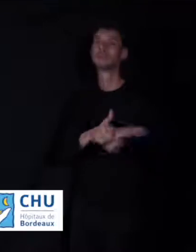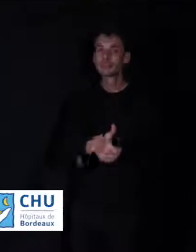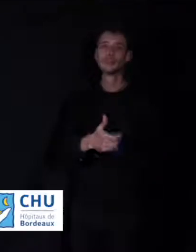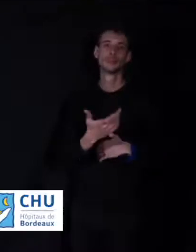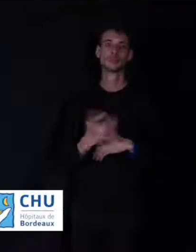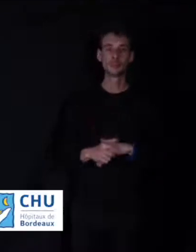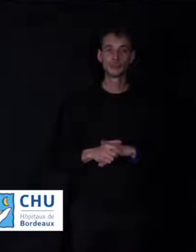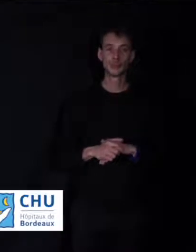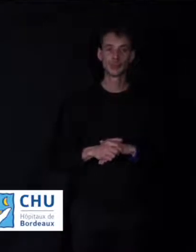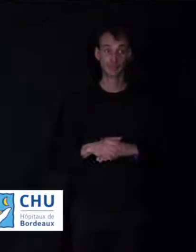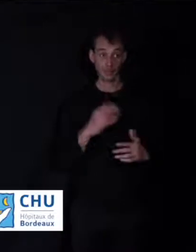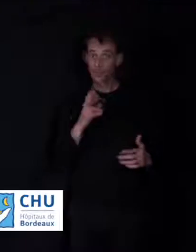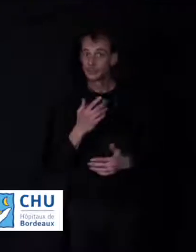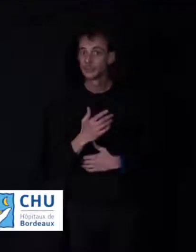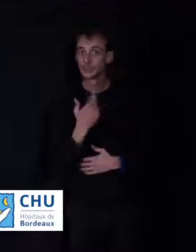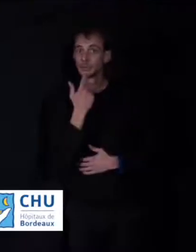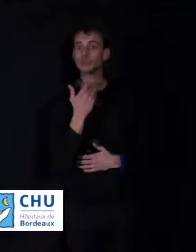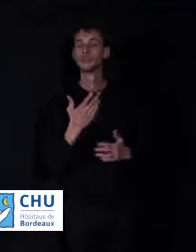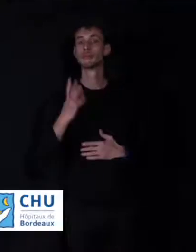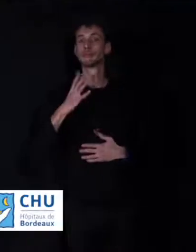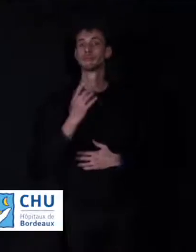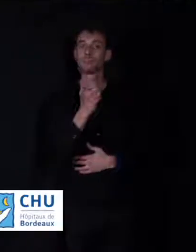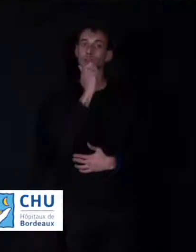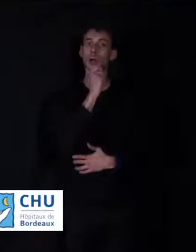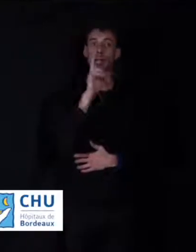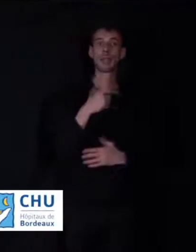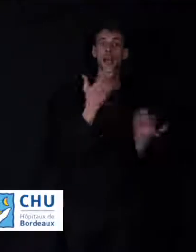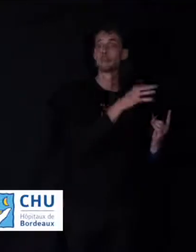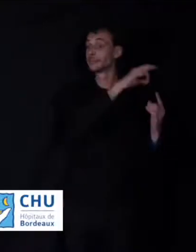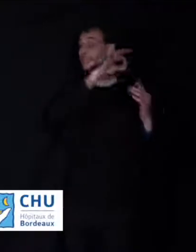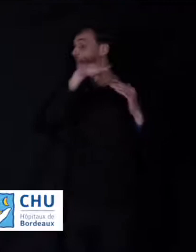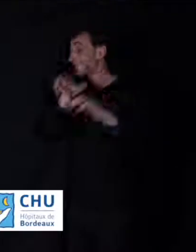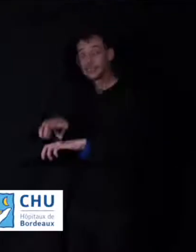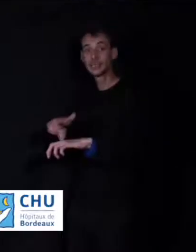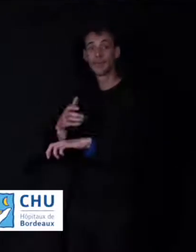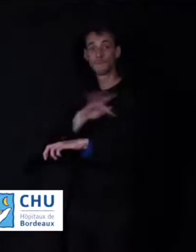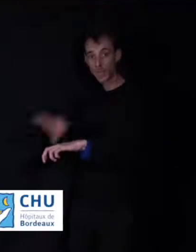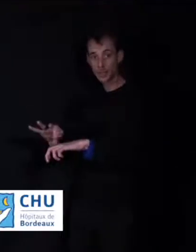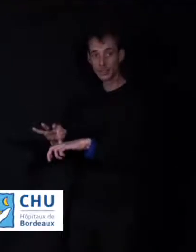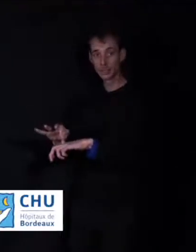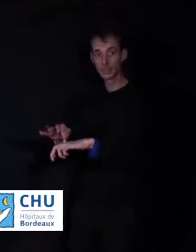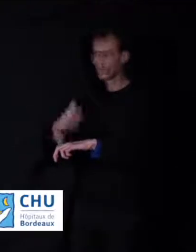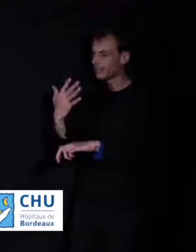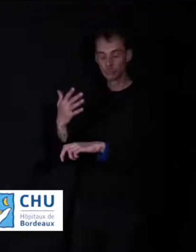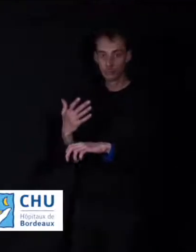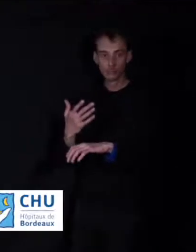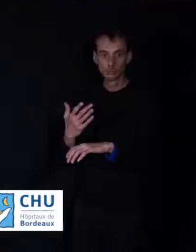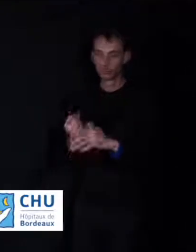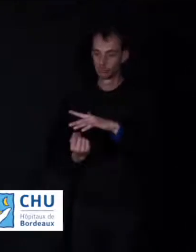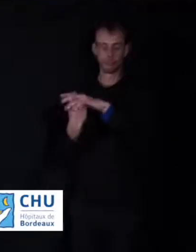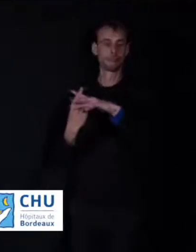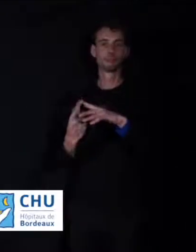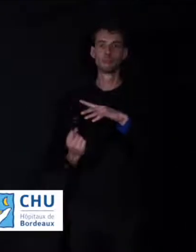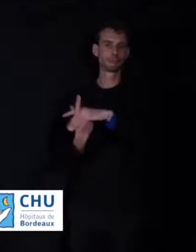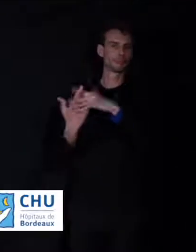que ce qui fait le buzz en Angleterre, lorsqu'il traverse la Manche, tout de suite, la défiance naît. Et la défiance naît parce